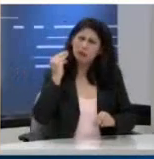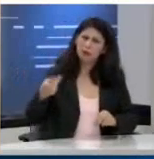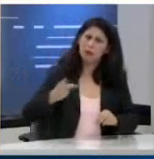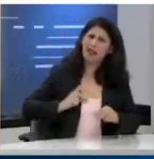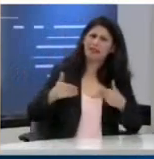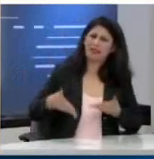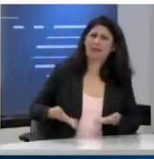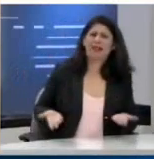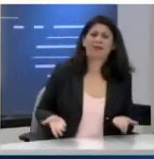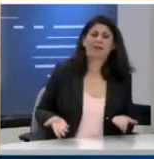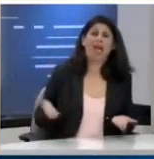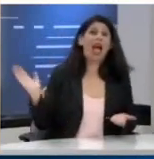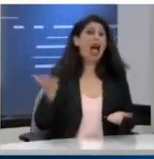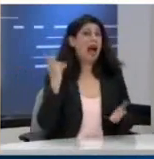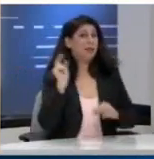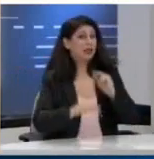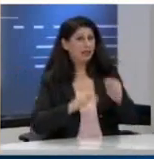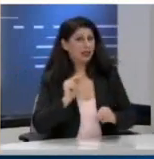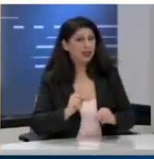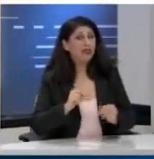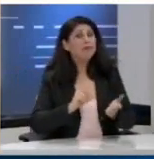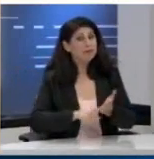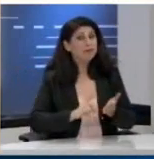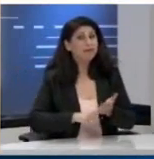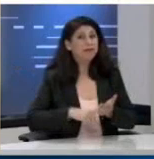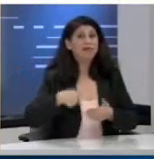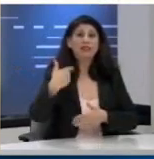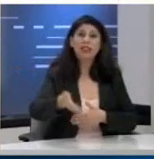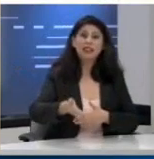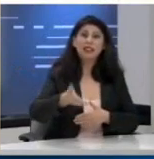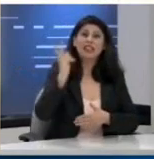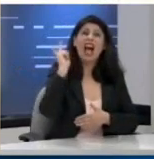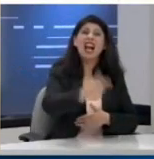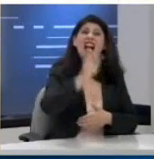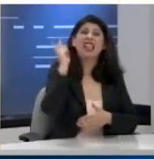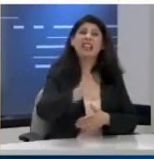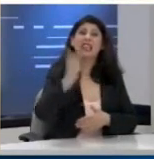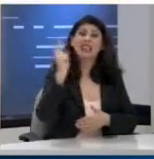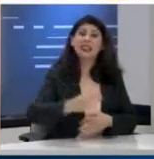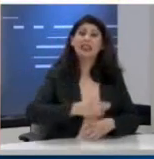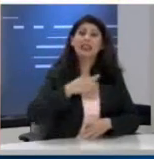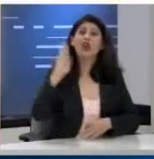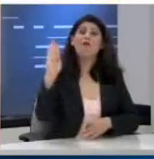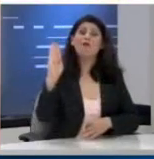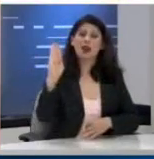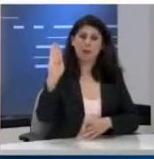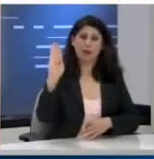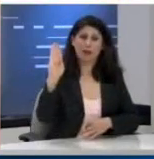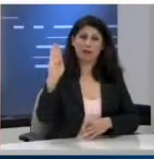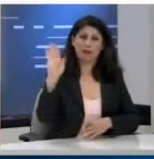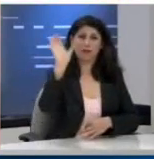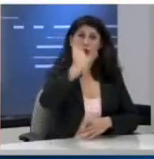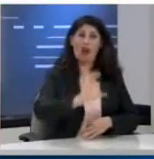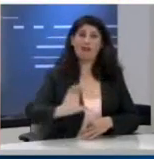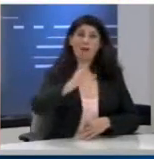σήμερα. Αν το ψηφίσετε, θα πρέπει να βγείτε και να καταγγείλετε τον κύριο Βέμπερ, τον Ευρωπαίο αρχηγό